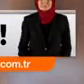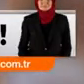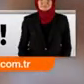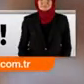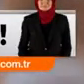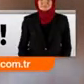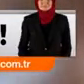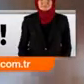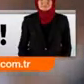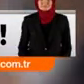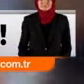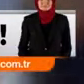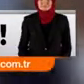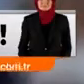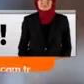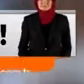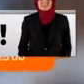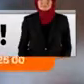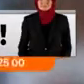de aldım